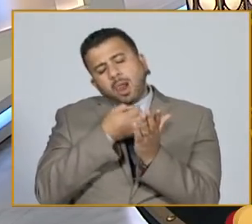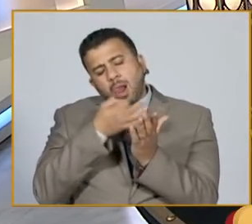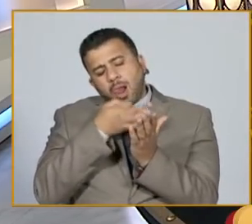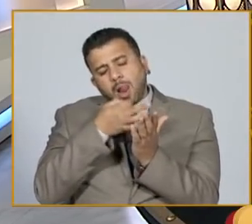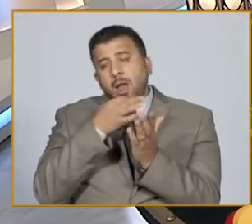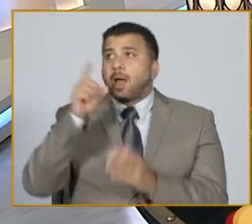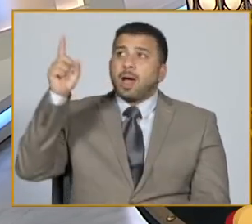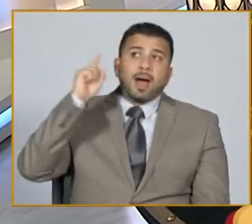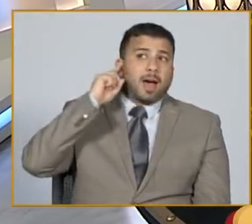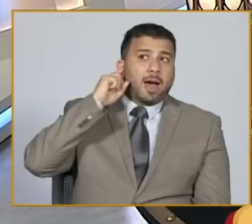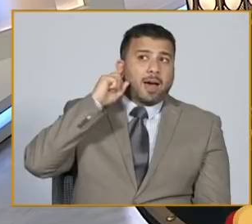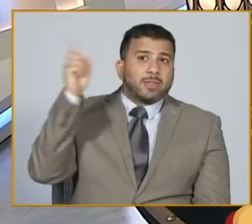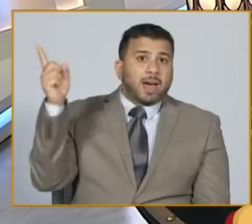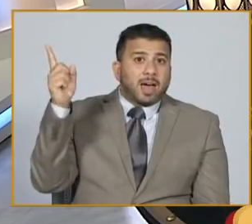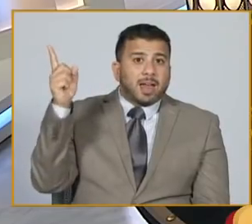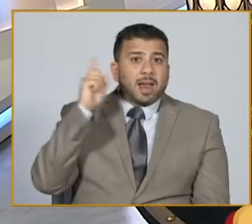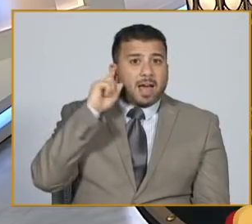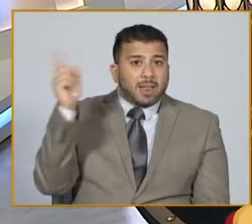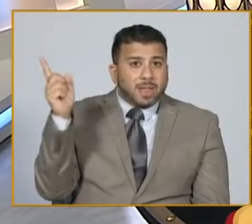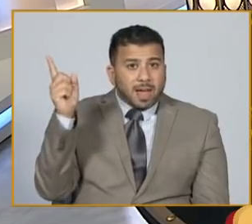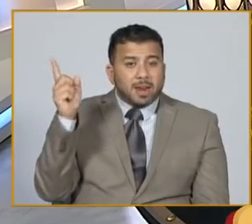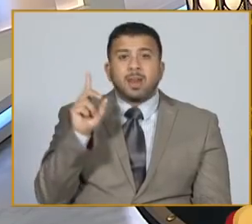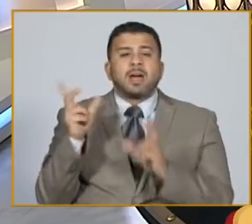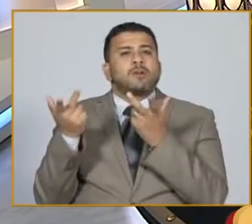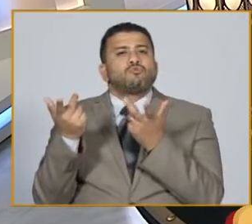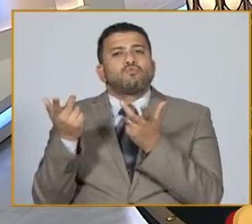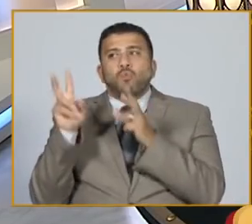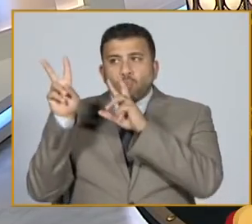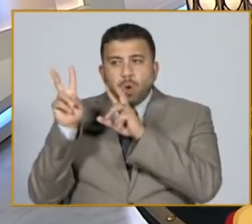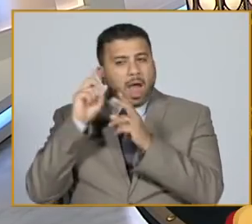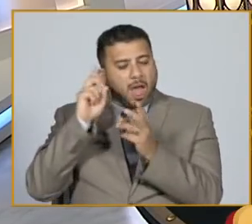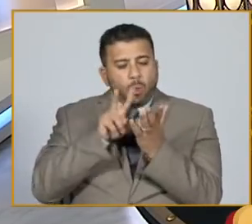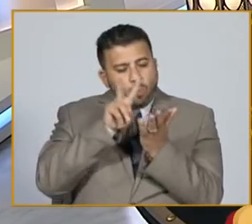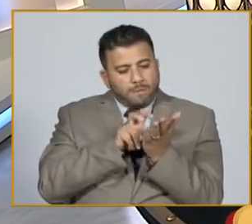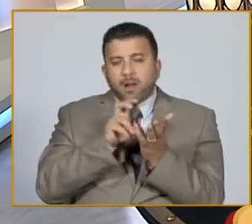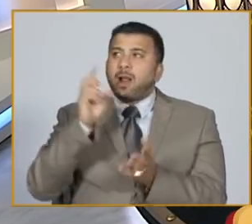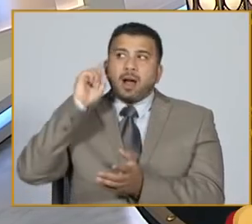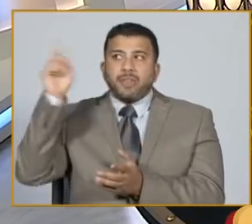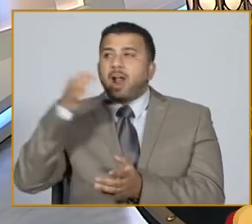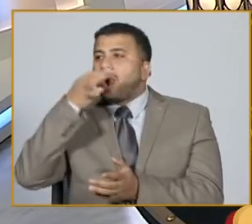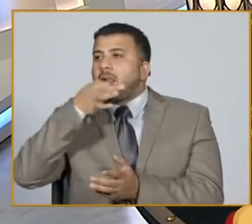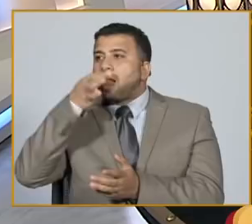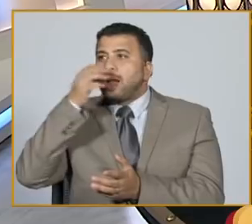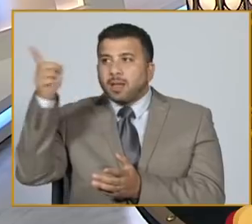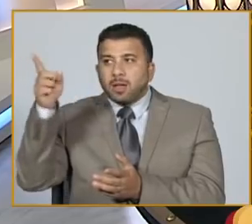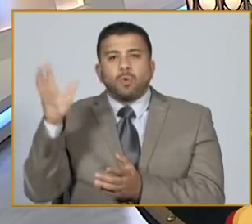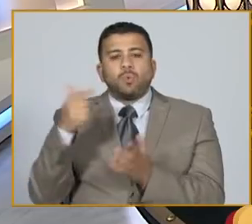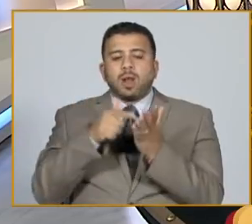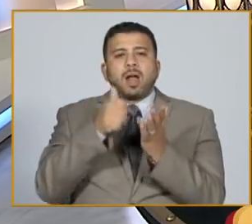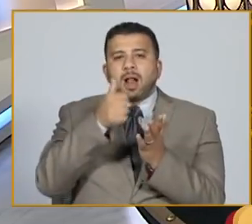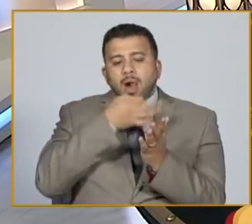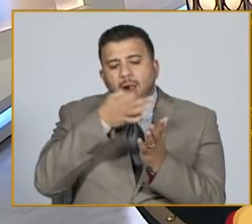خلفه؟ أم ماذا؟ وهل يجوز أقرأ وهو يؤذن؟ إن شاء الله يا